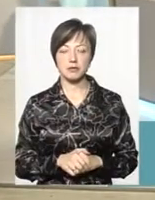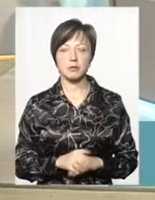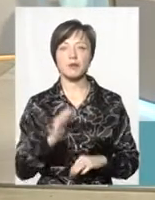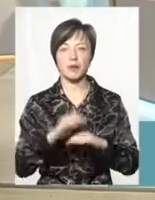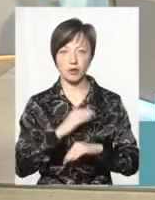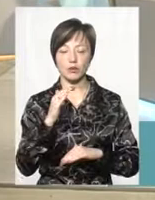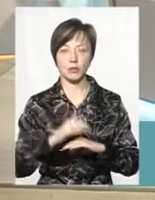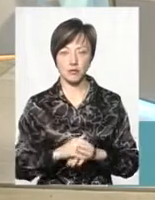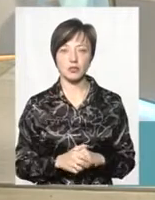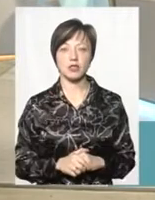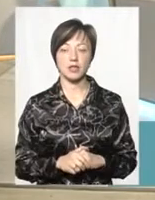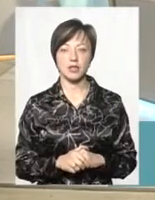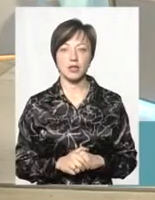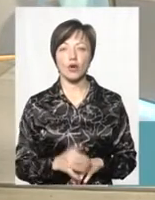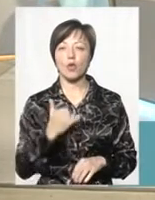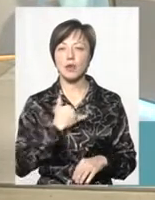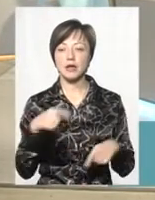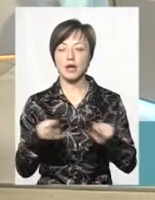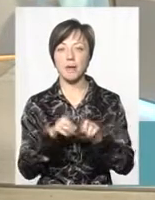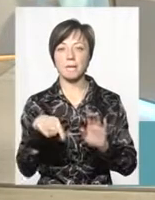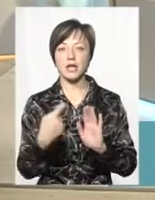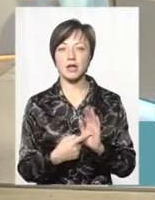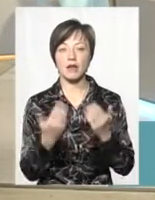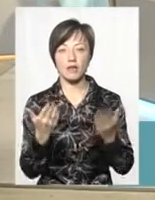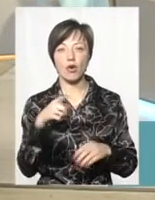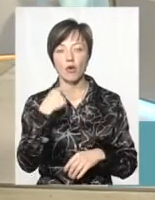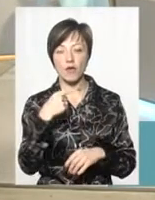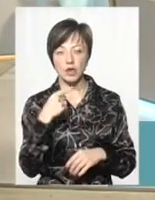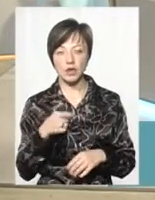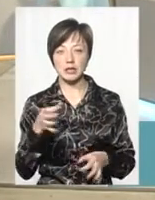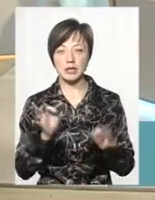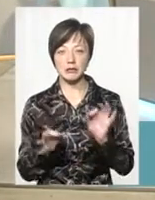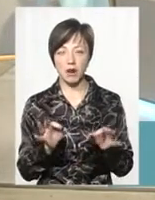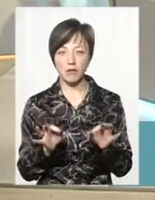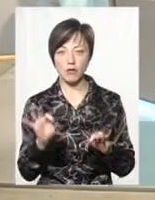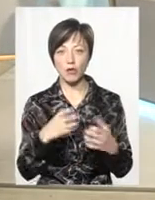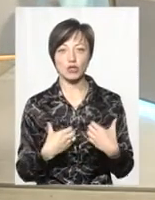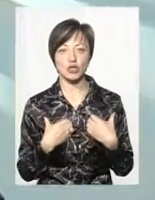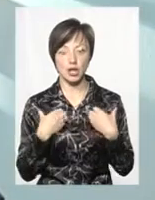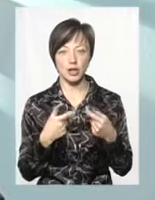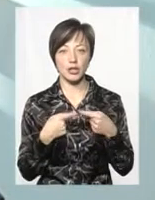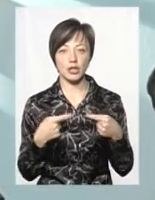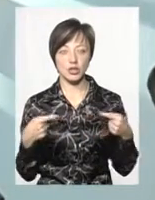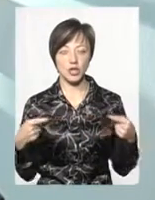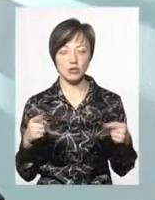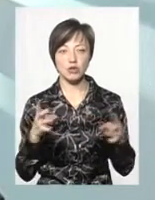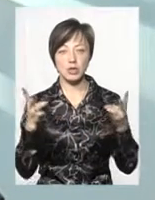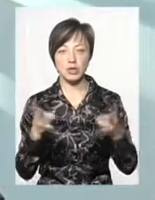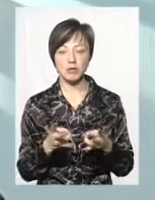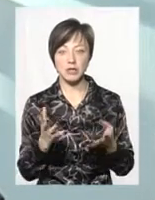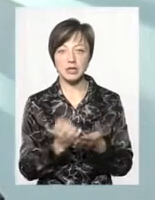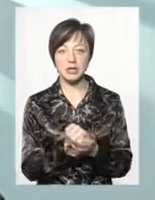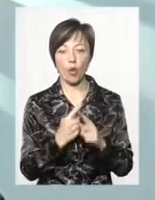Добрий вечір. Здравствуйте. У мене таке питання. Ви говорите, ну, насправді, про жахливі речі, про те, що треба